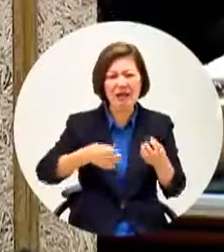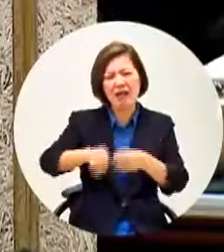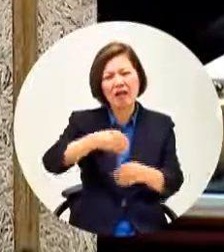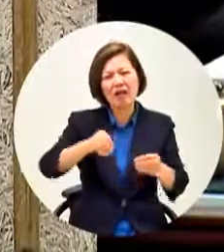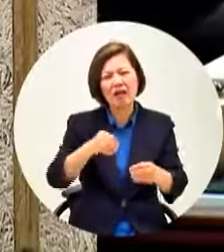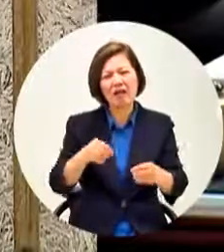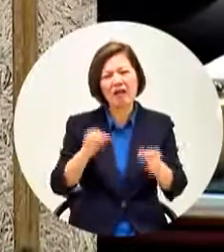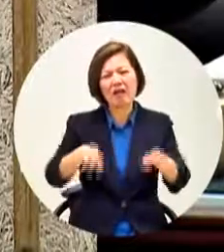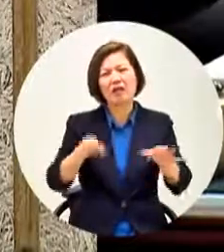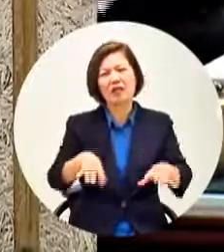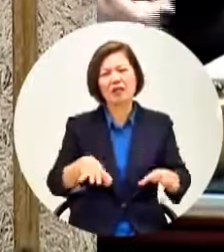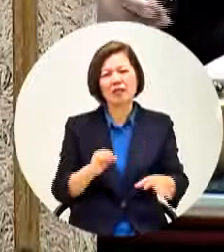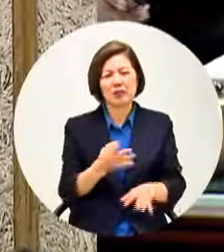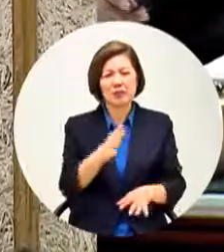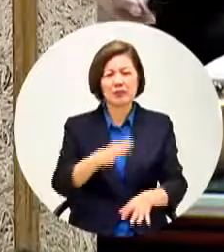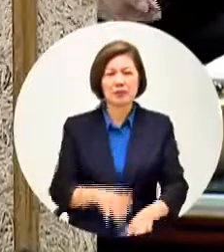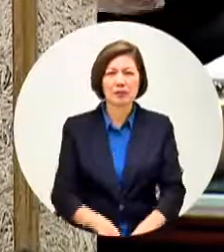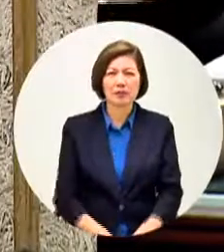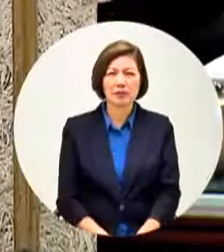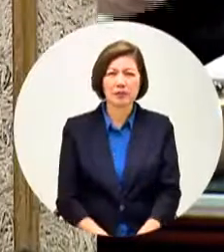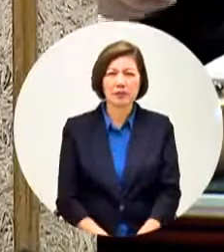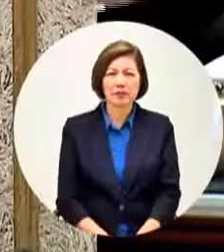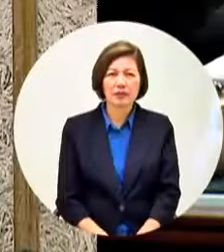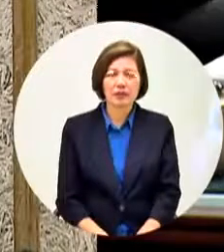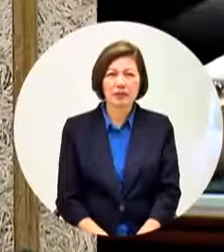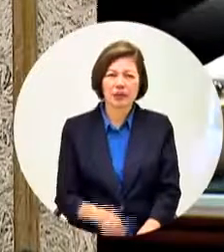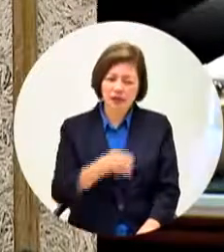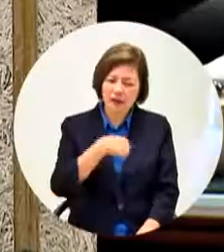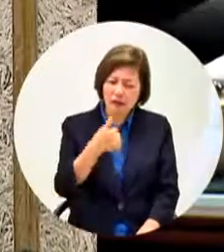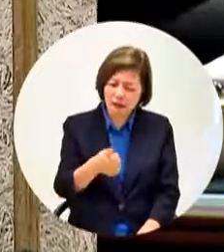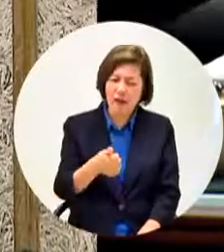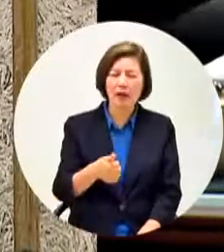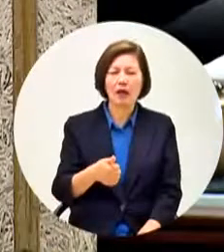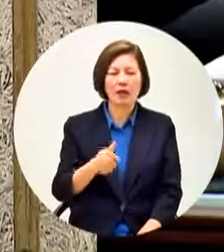哦，安心嘛，好意啊，认真要替